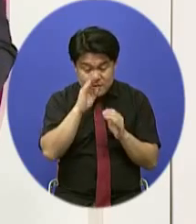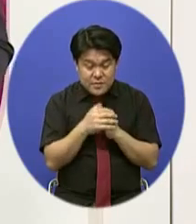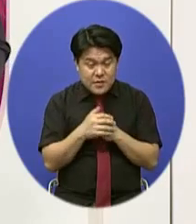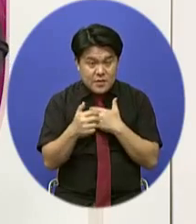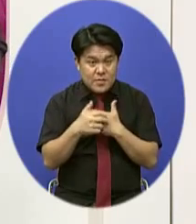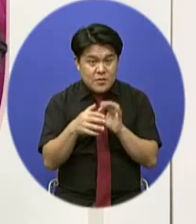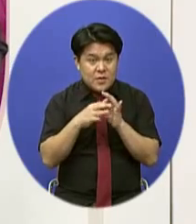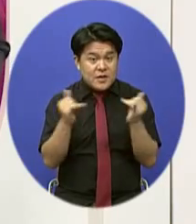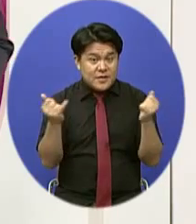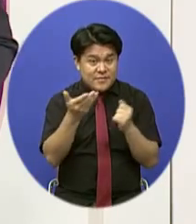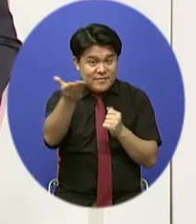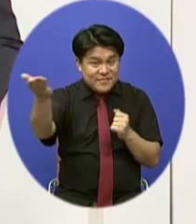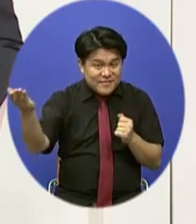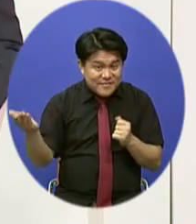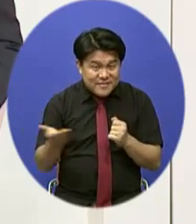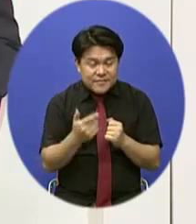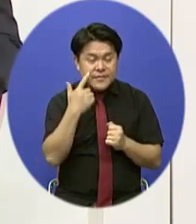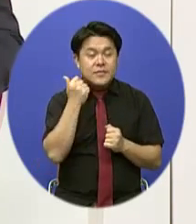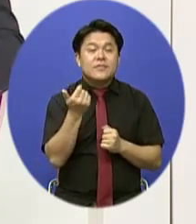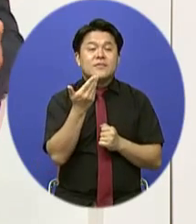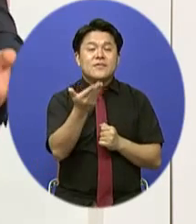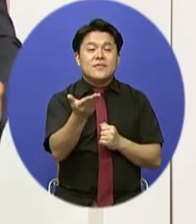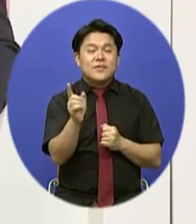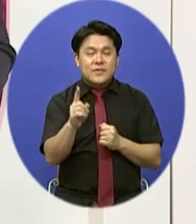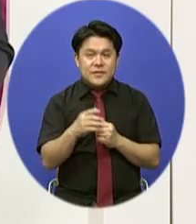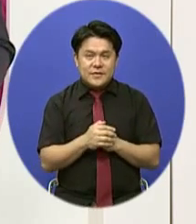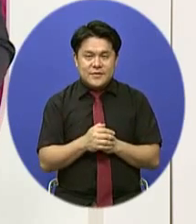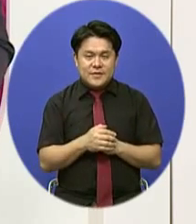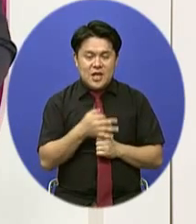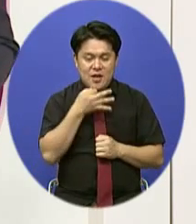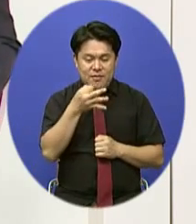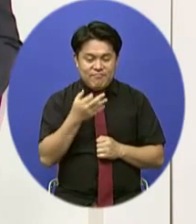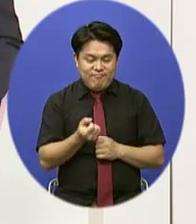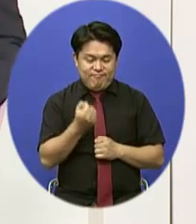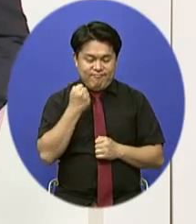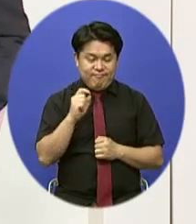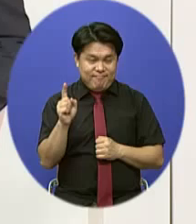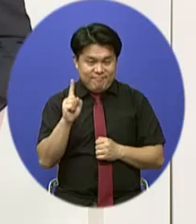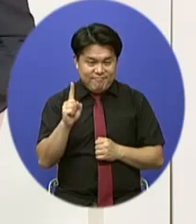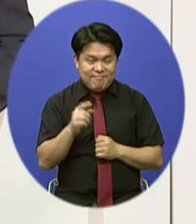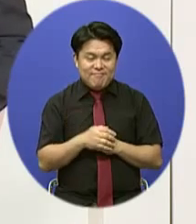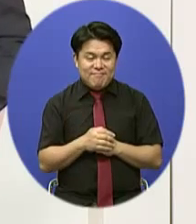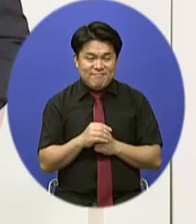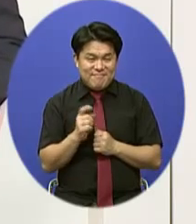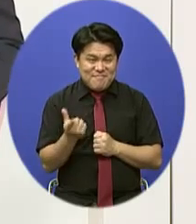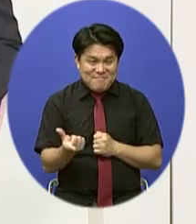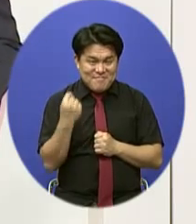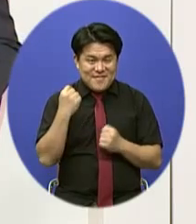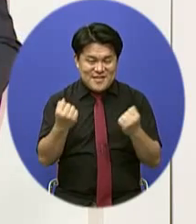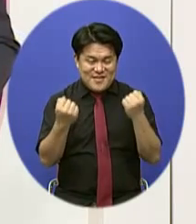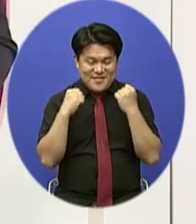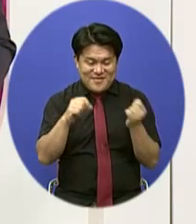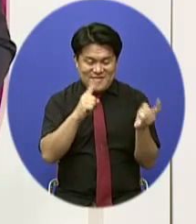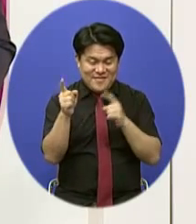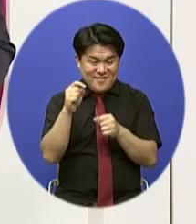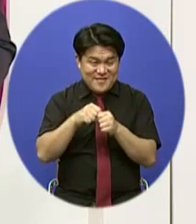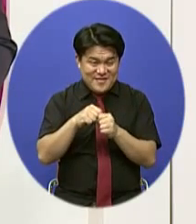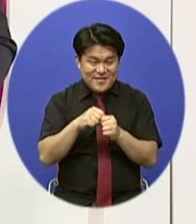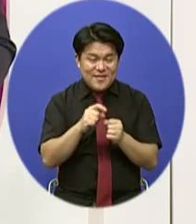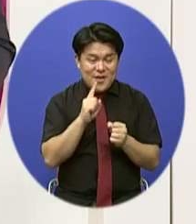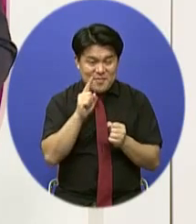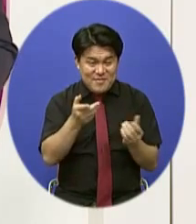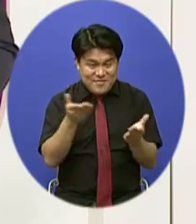관계자 여러분에게 예, 예. 아버님만의 특색한 목소리로 예, 예. 예, 빨리 건강 쾌여시라고 한 말씀